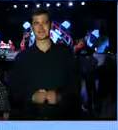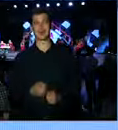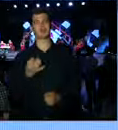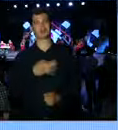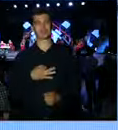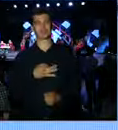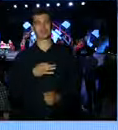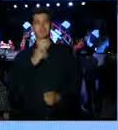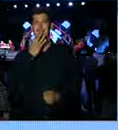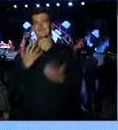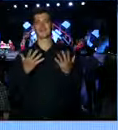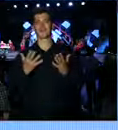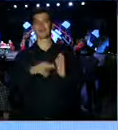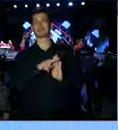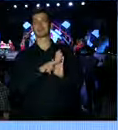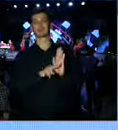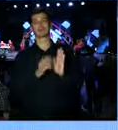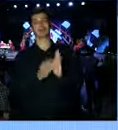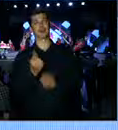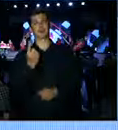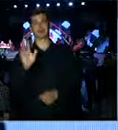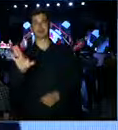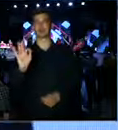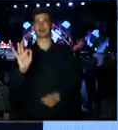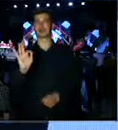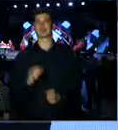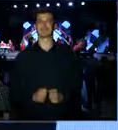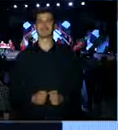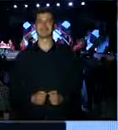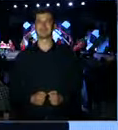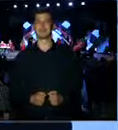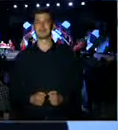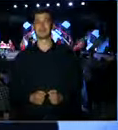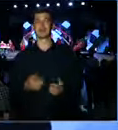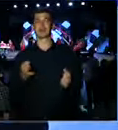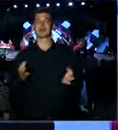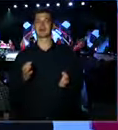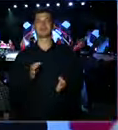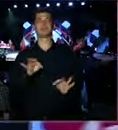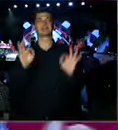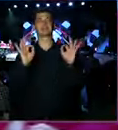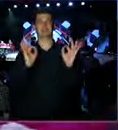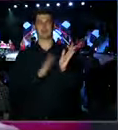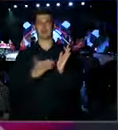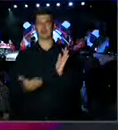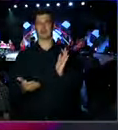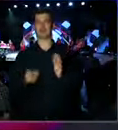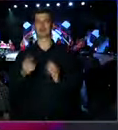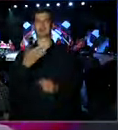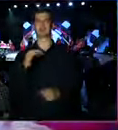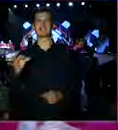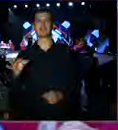Niestety takie są reguły, że wybrać możemy tylko jedną. I nagroda specjalna, tytuł